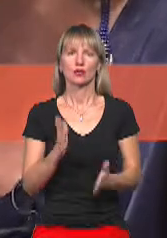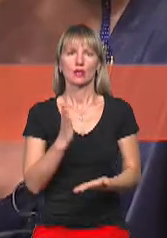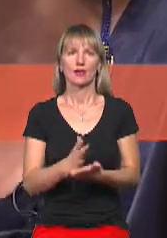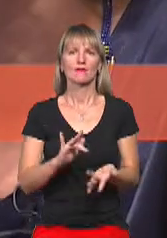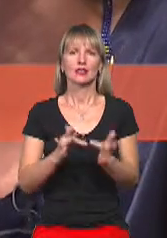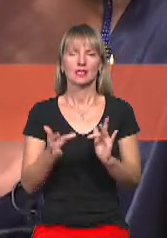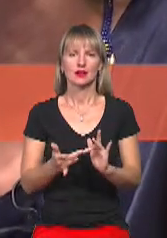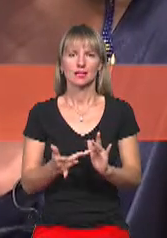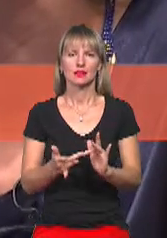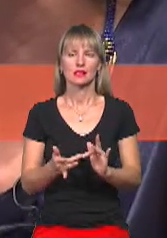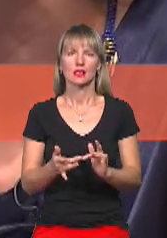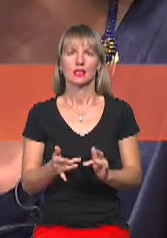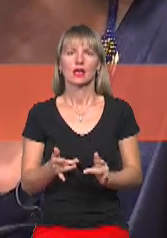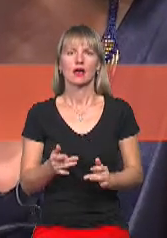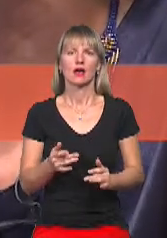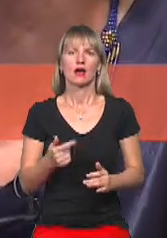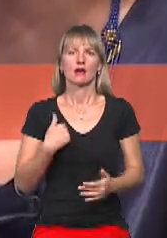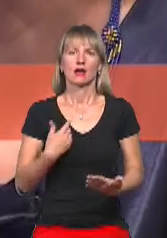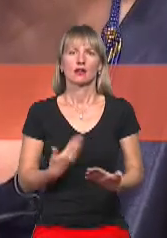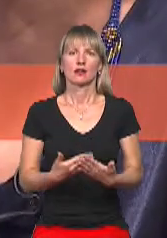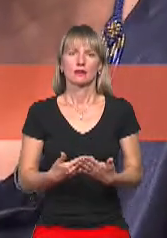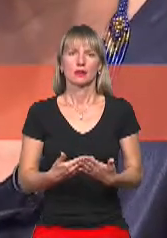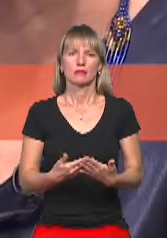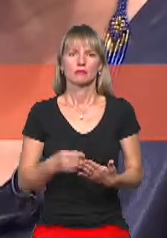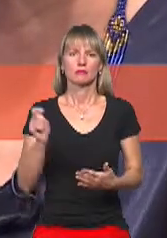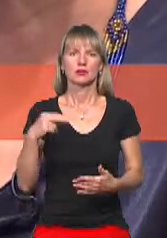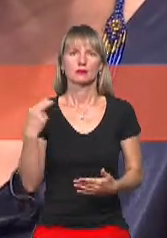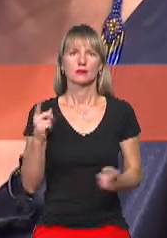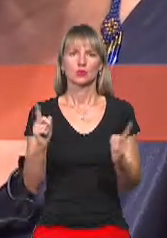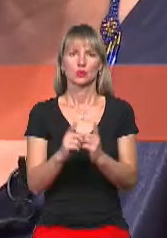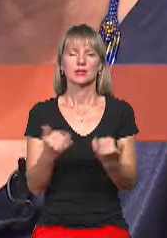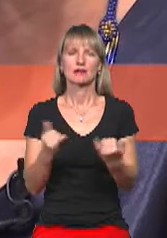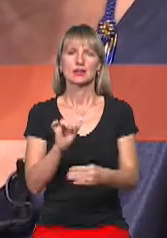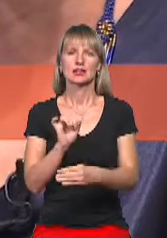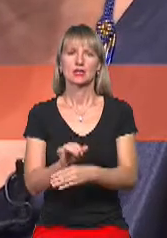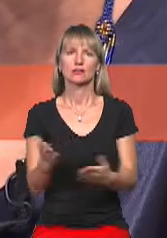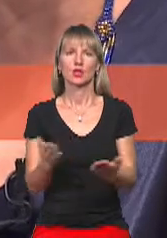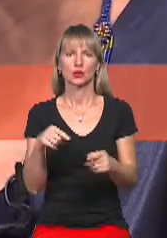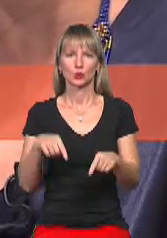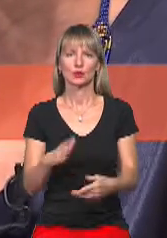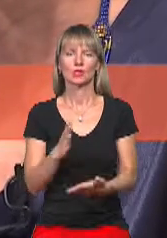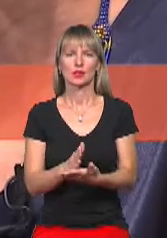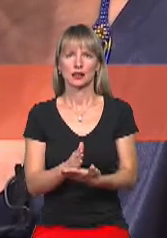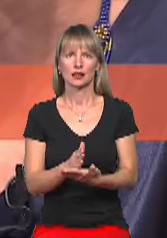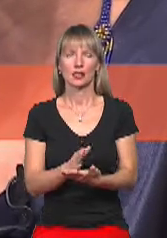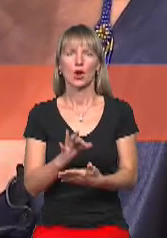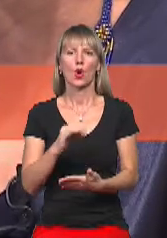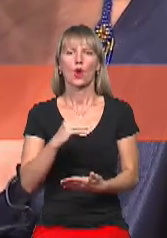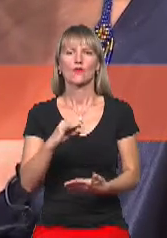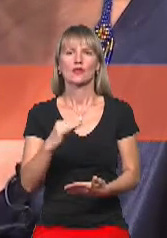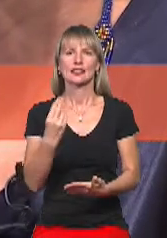не онлайн, но я, например, здесь в Запорожье посещал сегодня станцию, которая здесь есть, то есть официальная